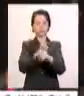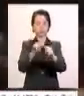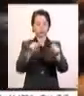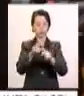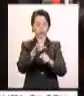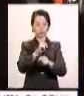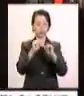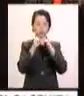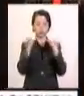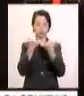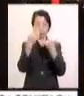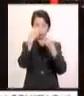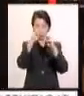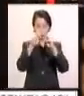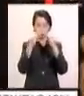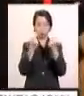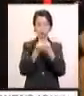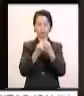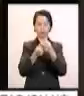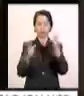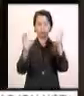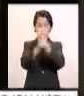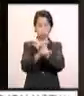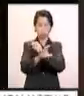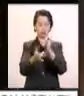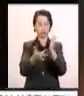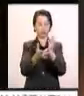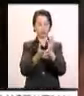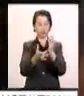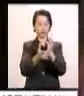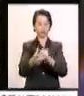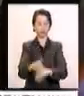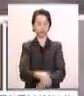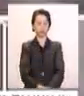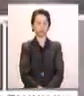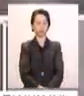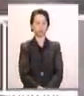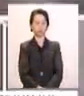dan masyarakat bagi mengatasi cabaran teknologi.